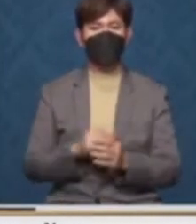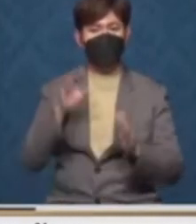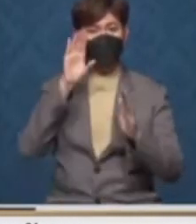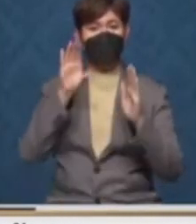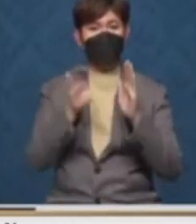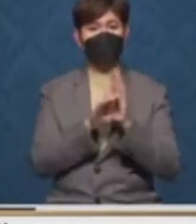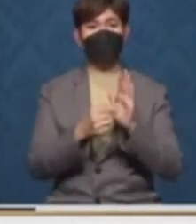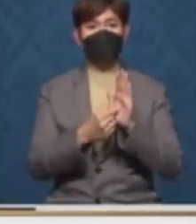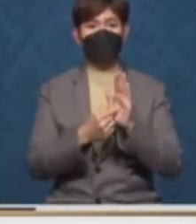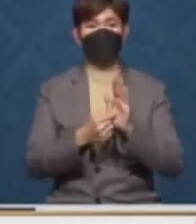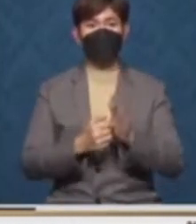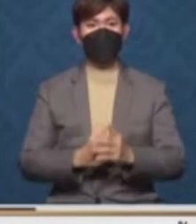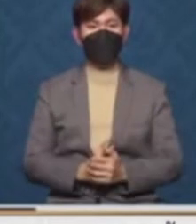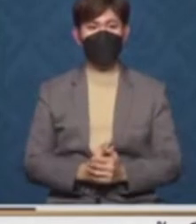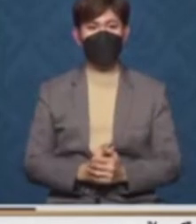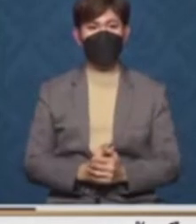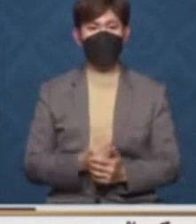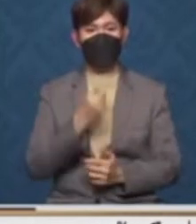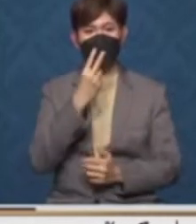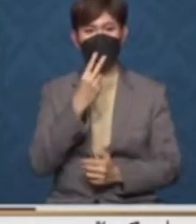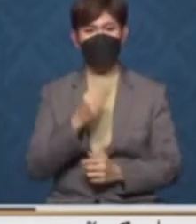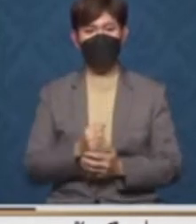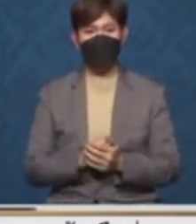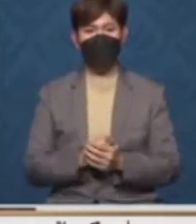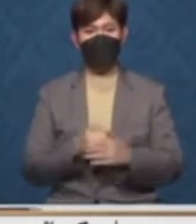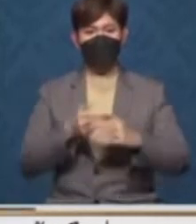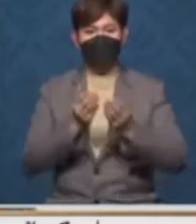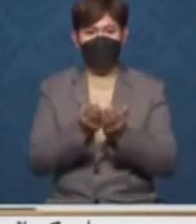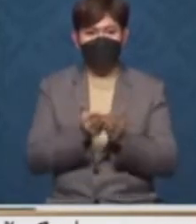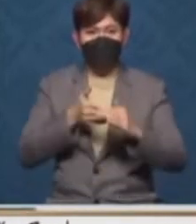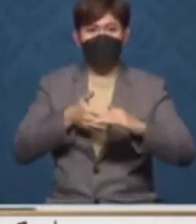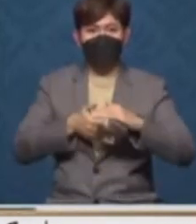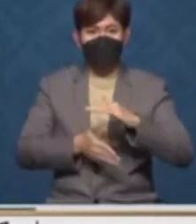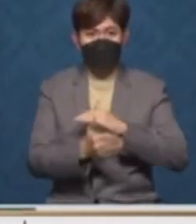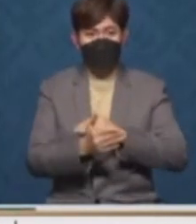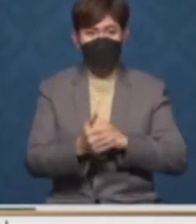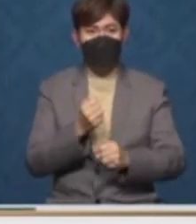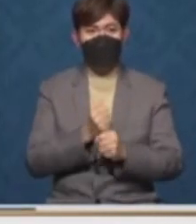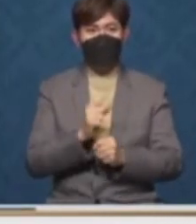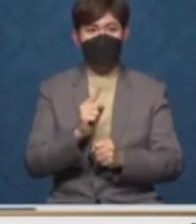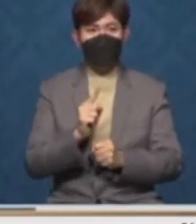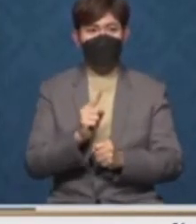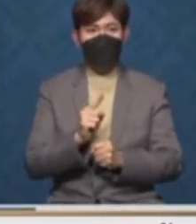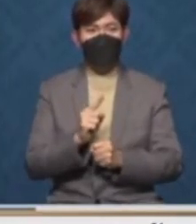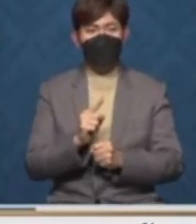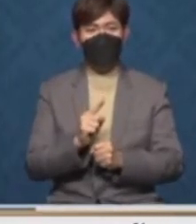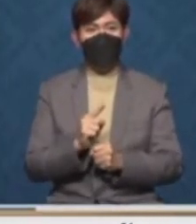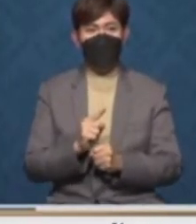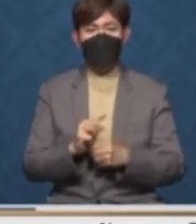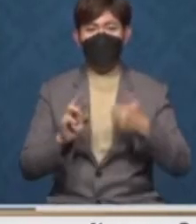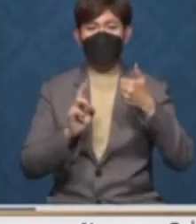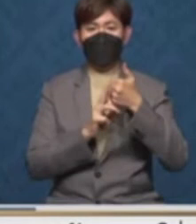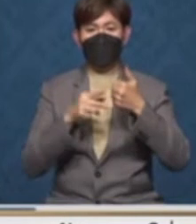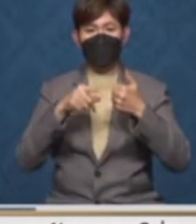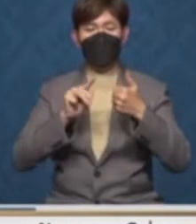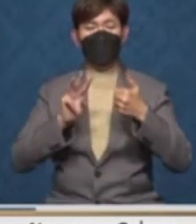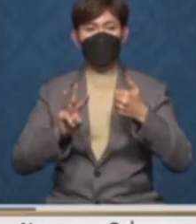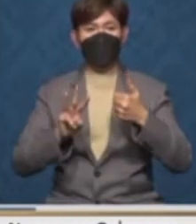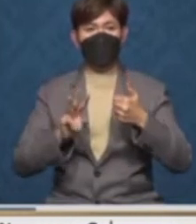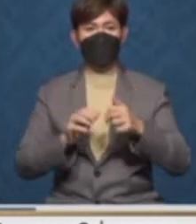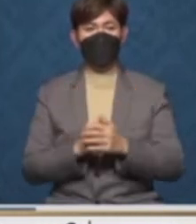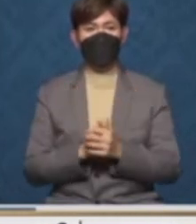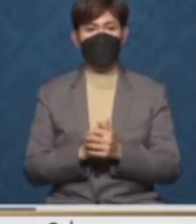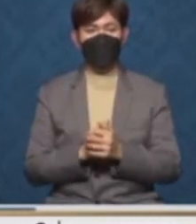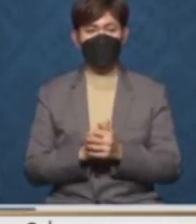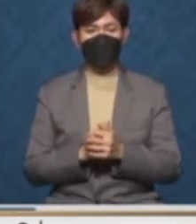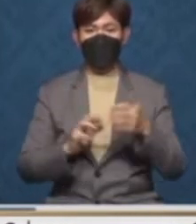เอารูปก็ขึ้นนะครับว่าเรือดำน้ำเนี่ยผู้ให้กำเนิดเรือดำน้ำลำนี้เนี่ยคือลุงป้อมเป็นบิด